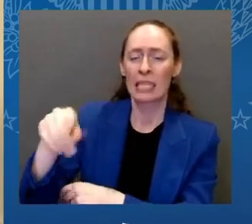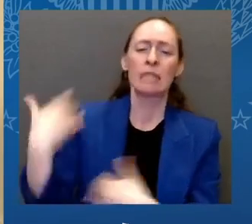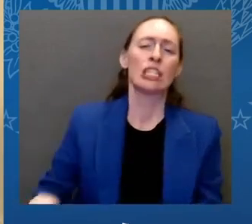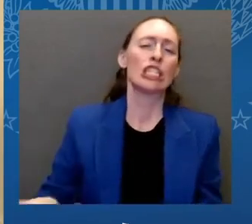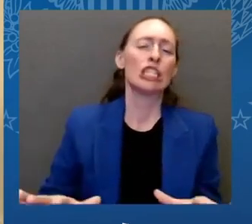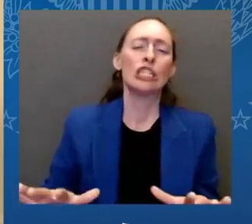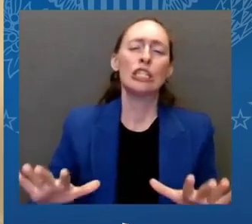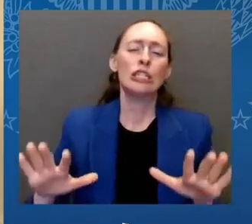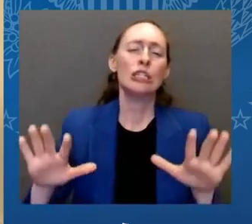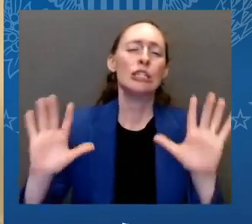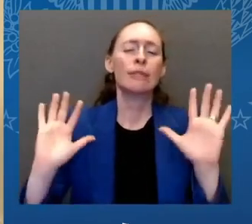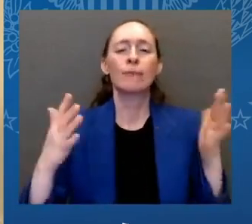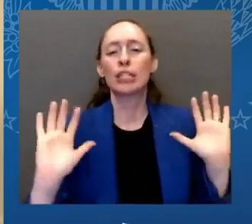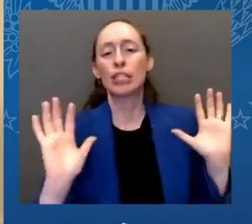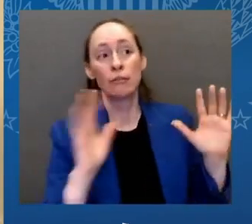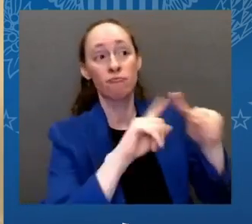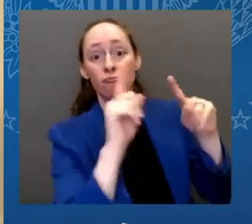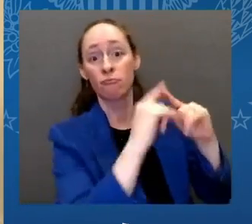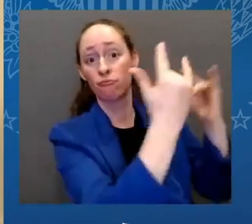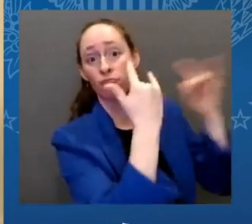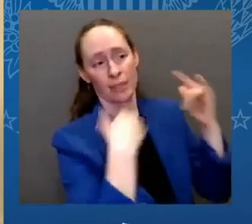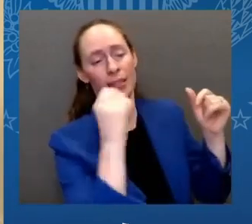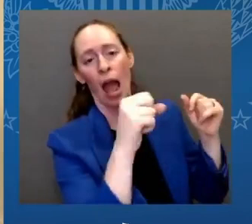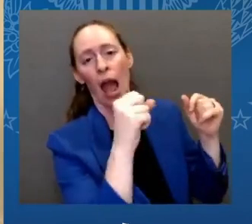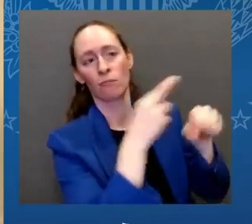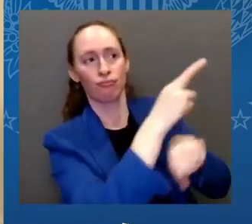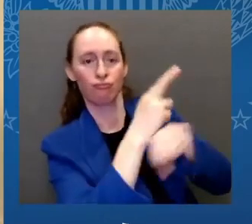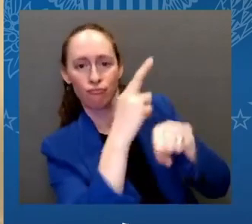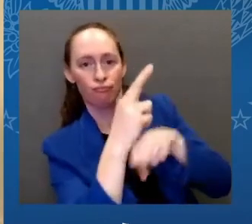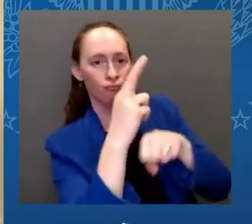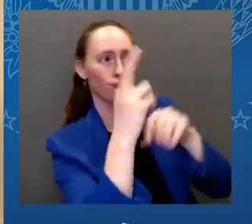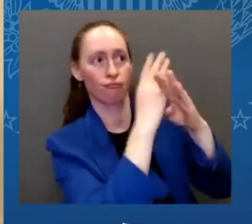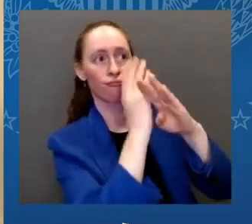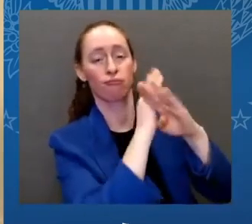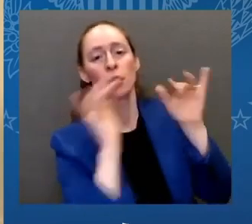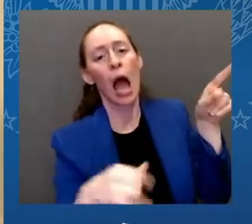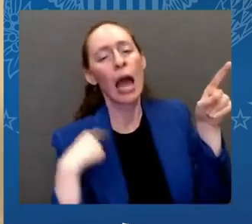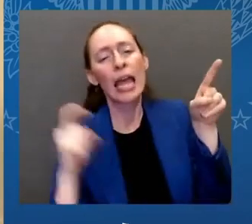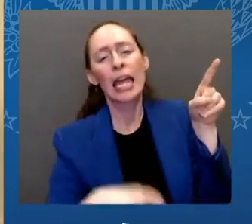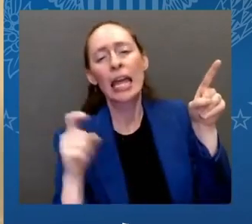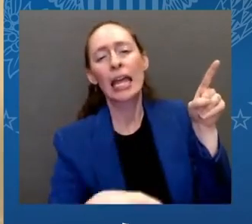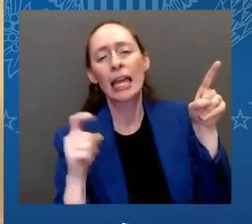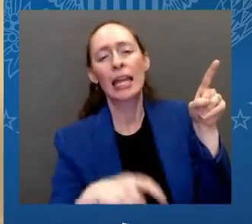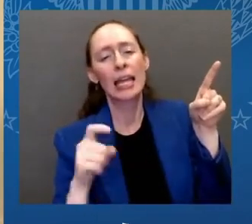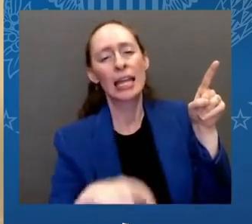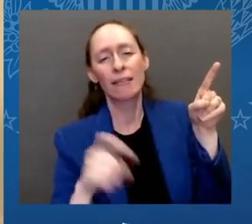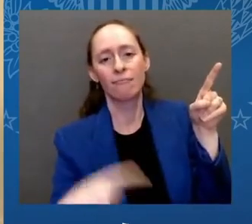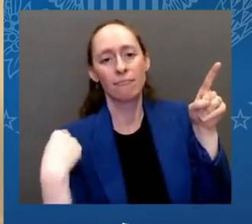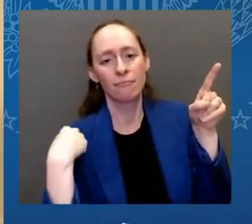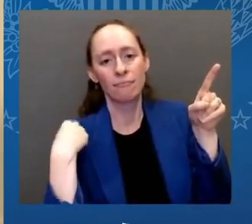повітряного щита для України. Тільки так ми позбавимо державу-терориста її